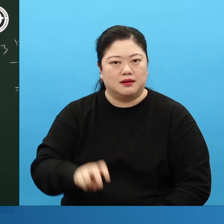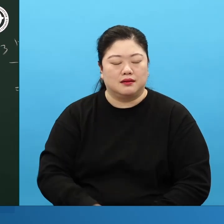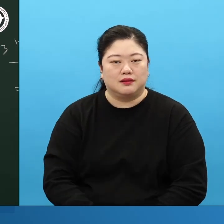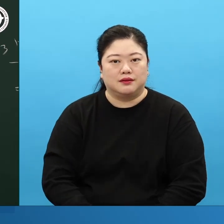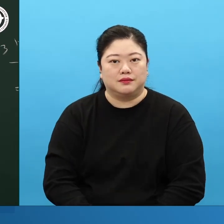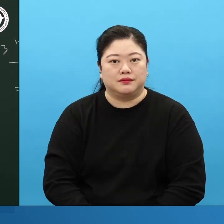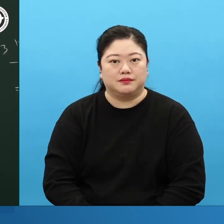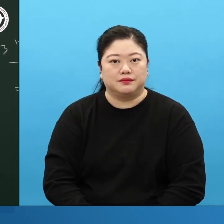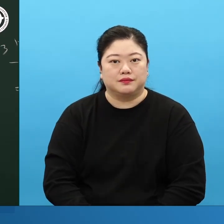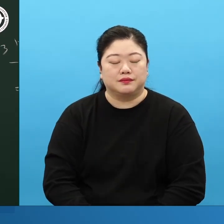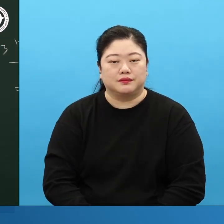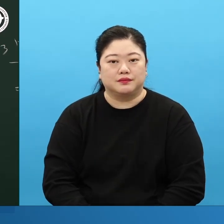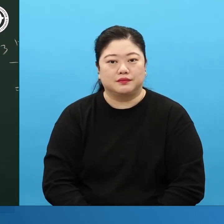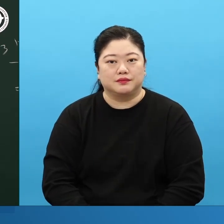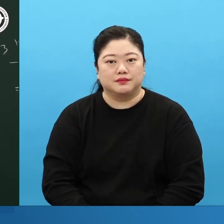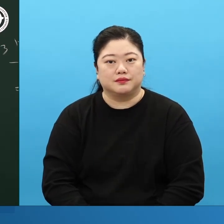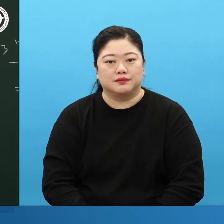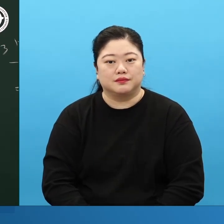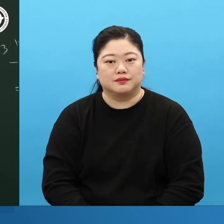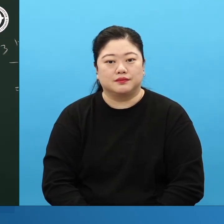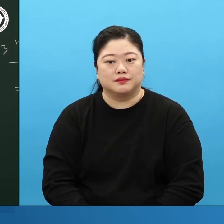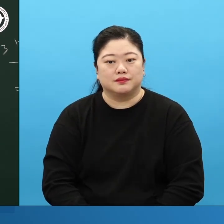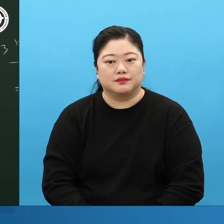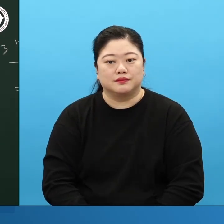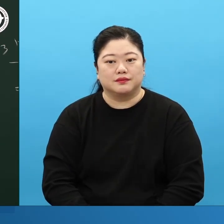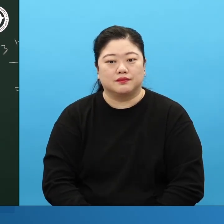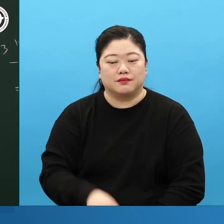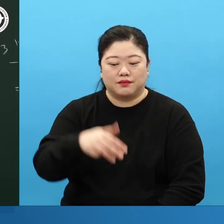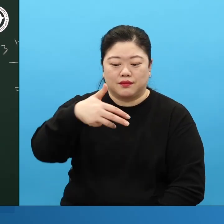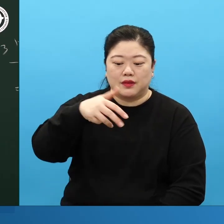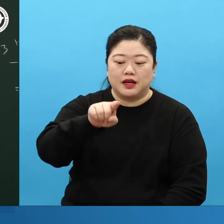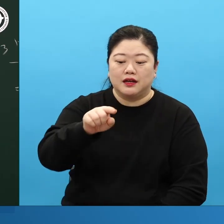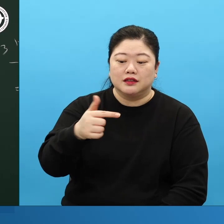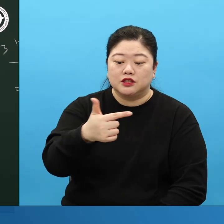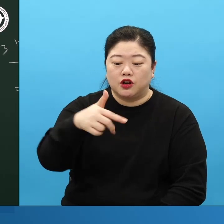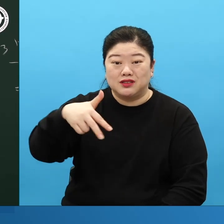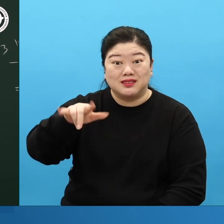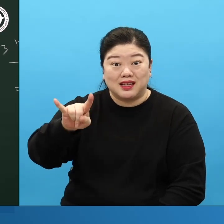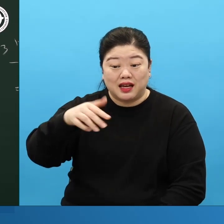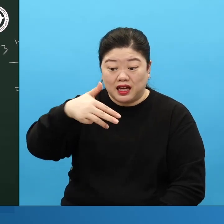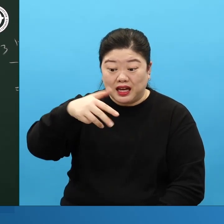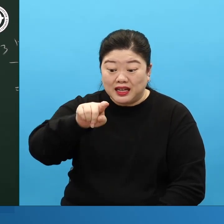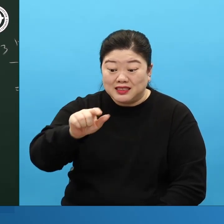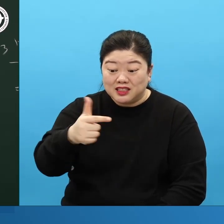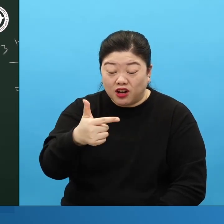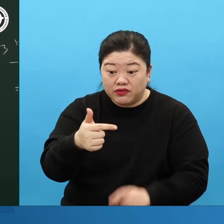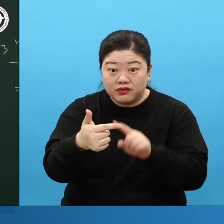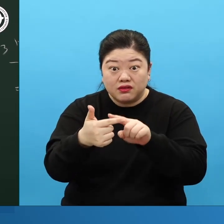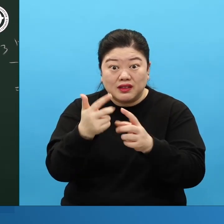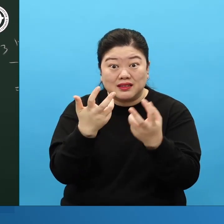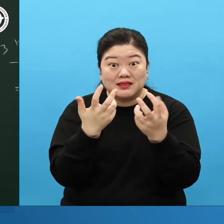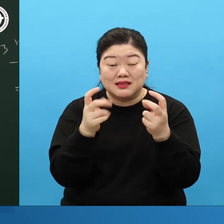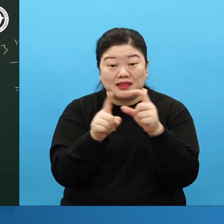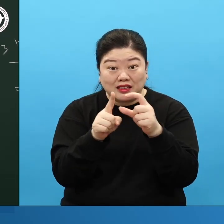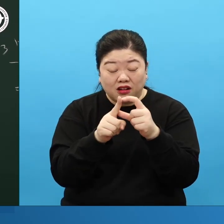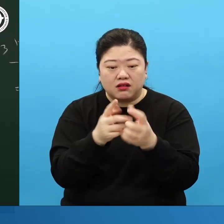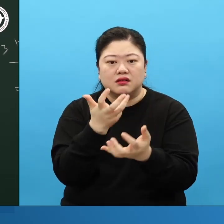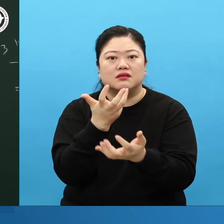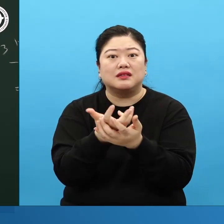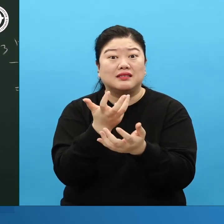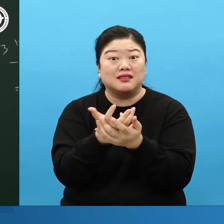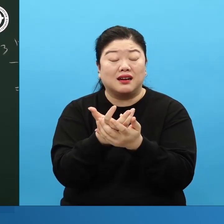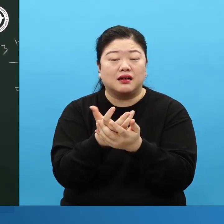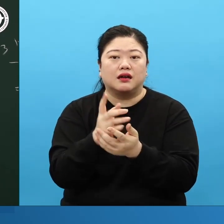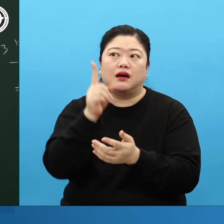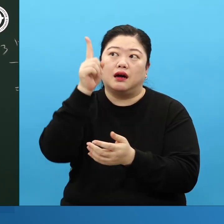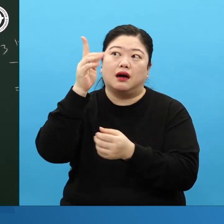manera. 천재입니다. Eso es de verdad 그 ser un 사람들은 genio. 모르고 천재라는 말을 쓰는데 천자 이건 하늘에서 내린 거예요. Vemos que la gente dice la palabra genio sin saber lo que es, pero eso proviene 우리는 del 이걸 cielo. 끝내는